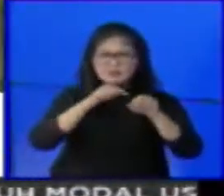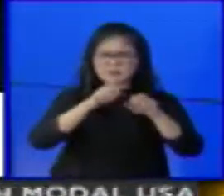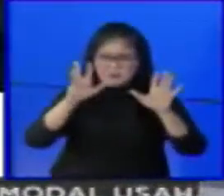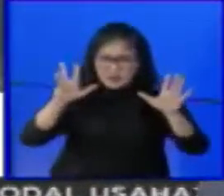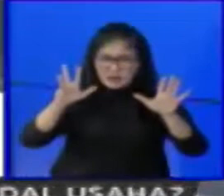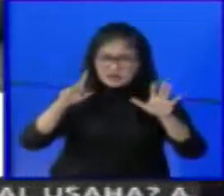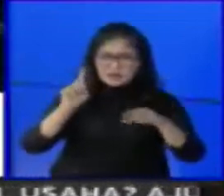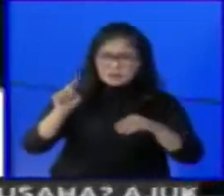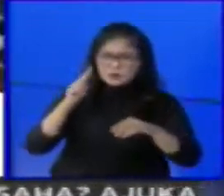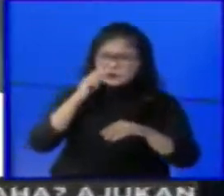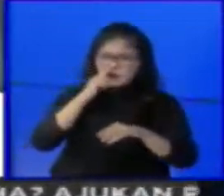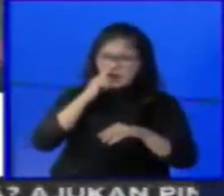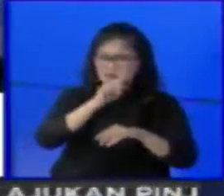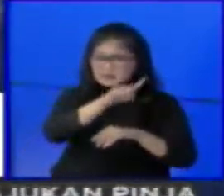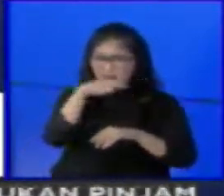kecuali hari libur.